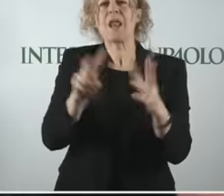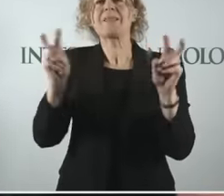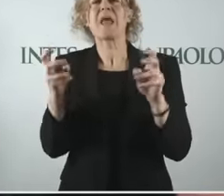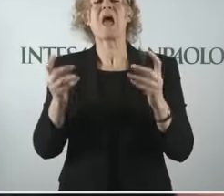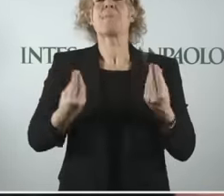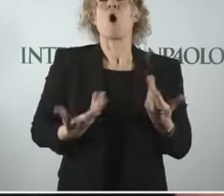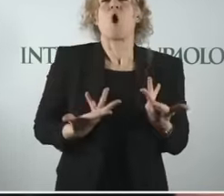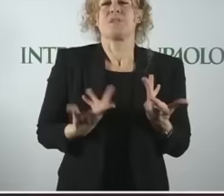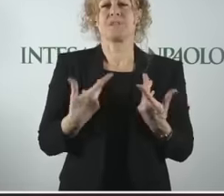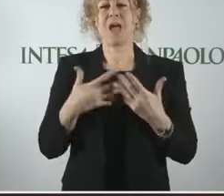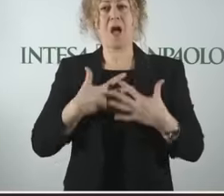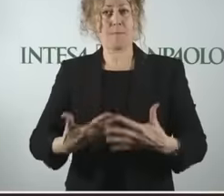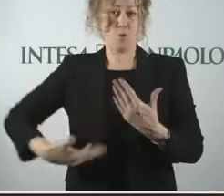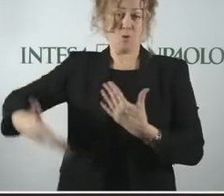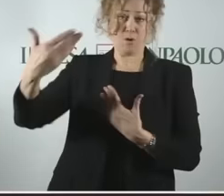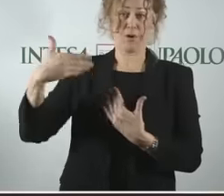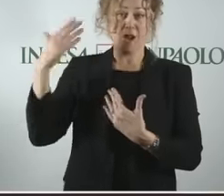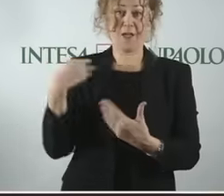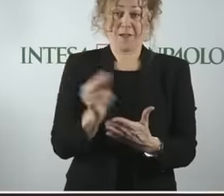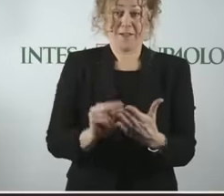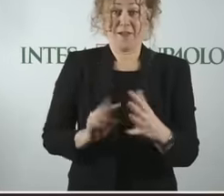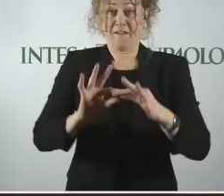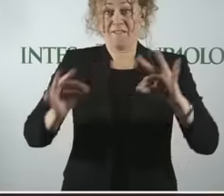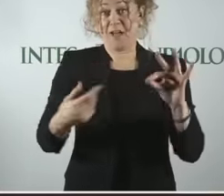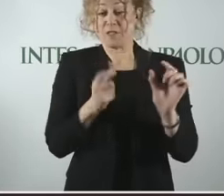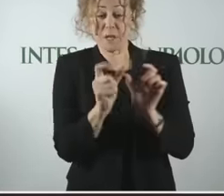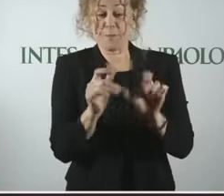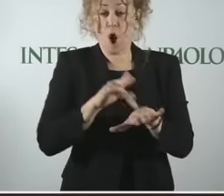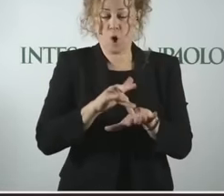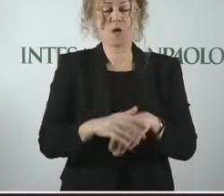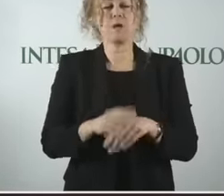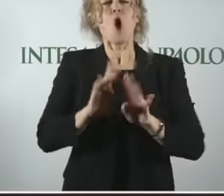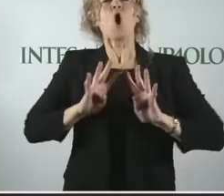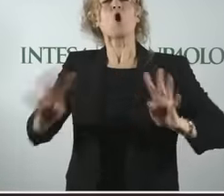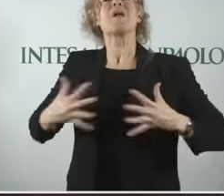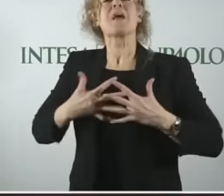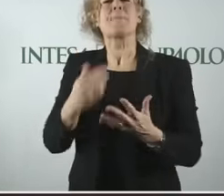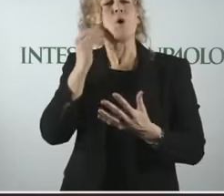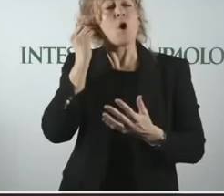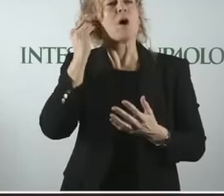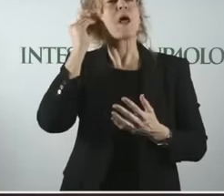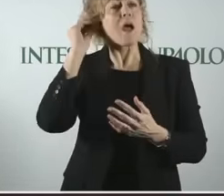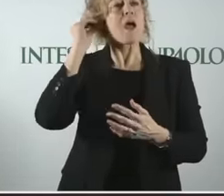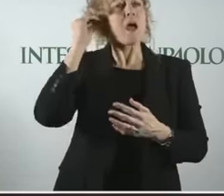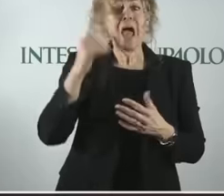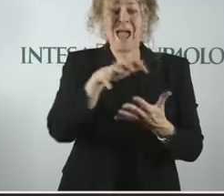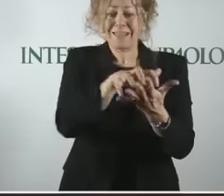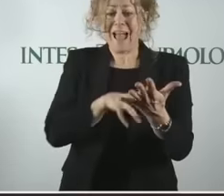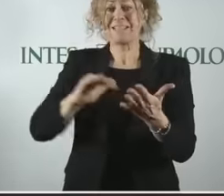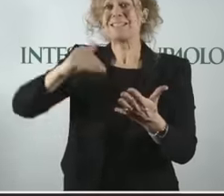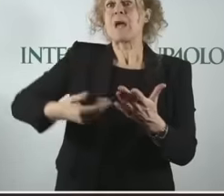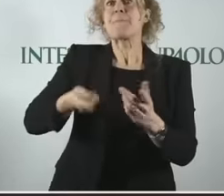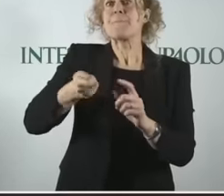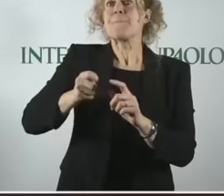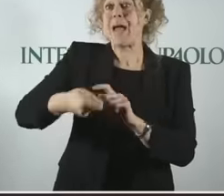l'amore per l'appunto e e Le corti d'amore sono menzionate in testi medievali